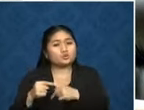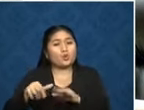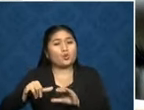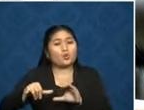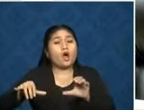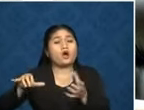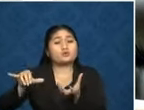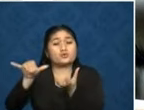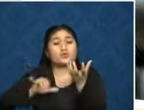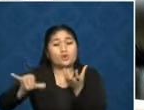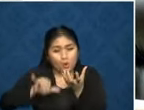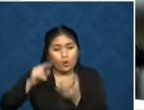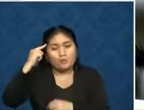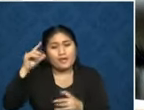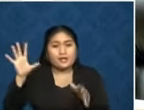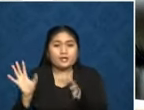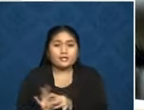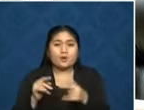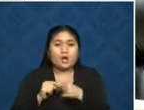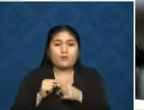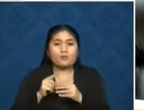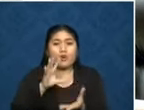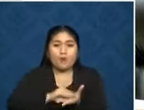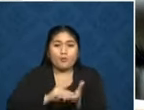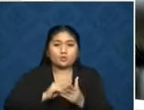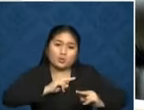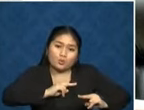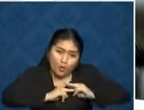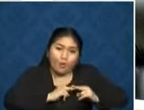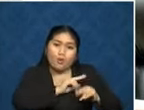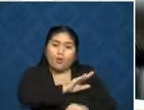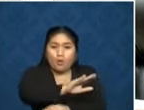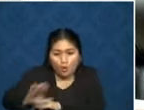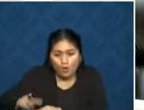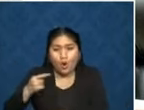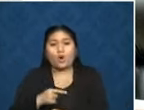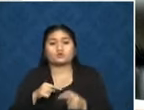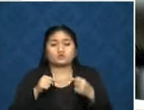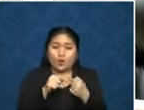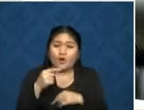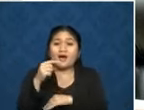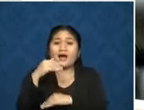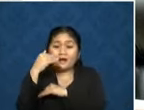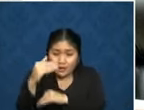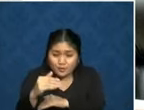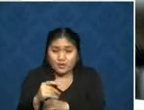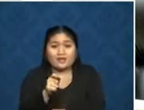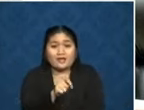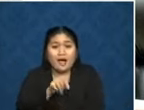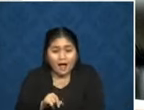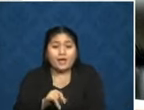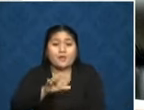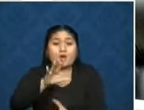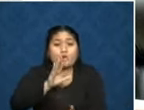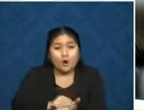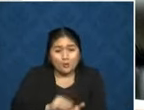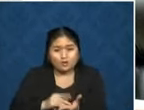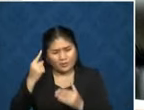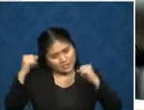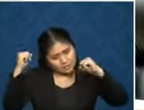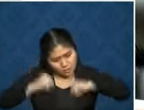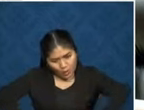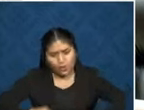นะครับก็มีการออกกฎหมายที่เกี่ยวข้องกับการดูแลข้อมูลส่วนบุคคลขอบเขตการใช้งานของ AI กับข้อมูลส่วนบุคคลก็คือต้องมาตกลงกันครับ